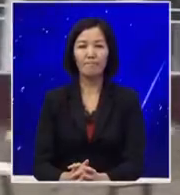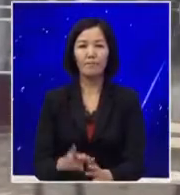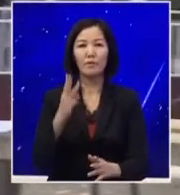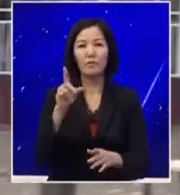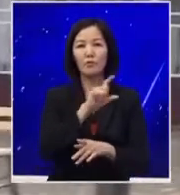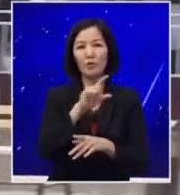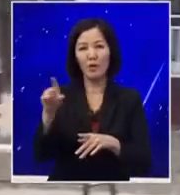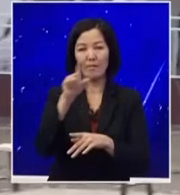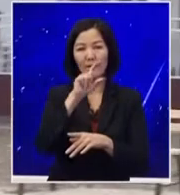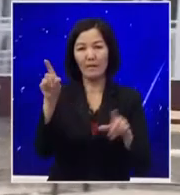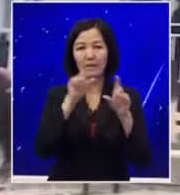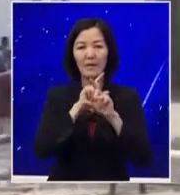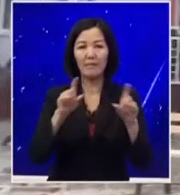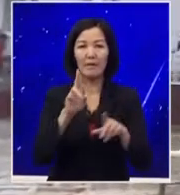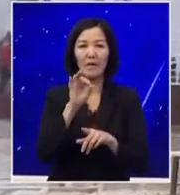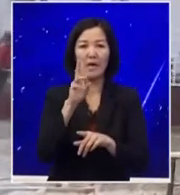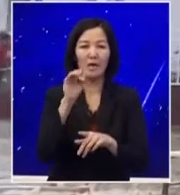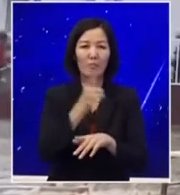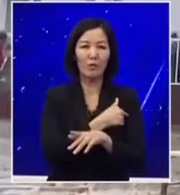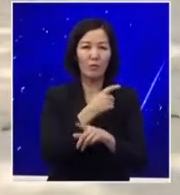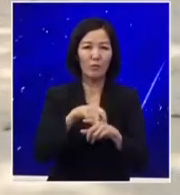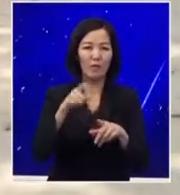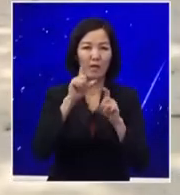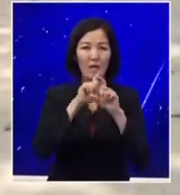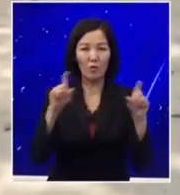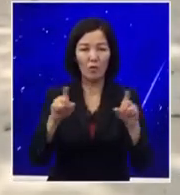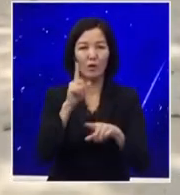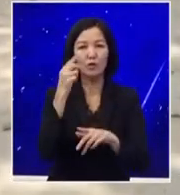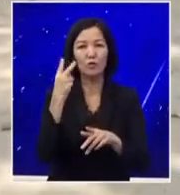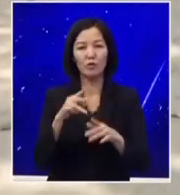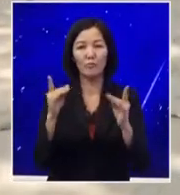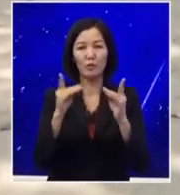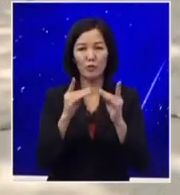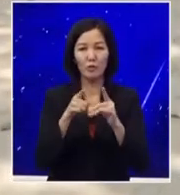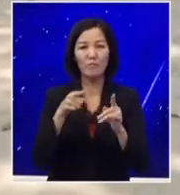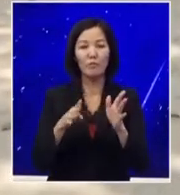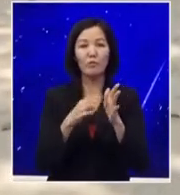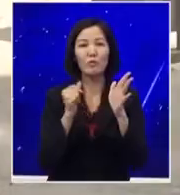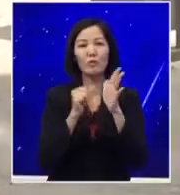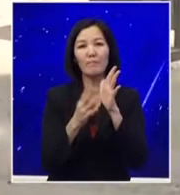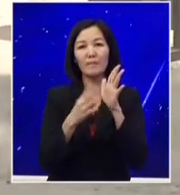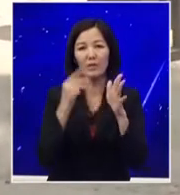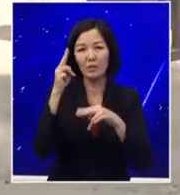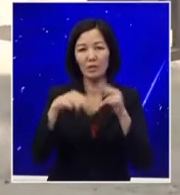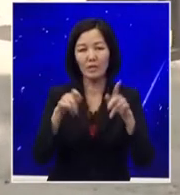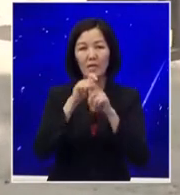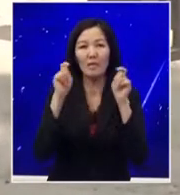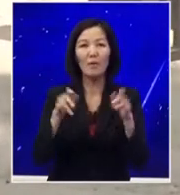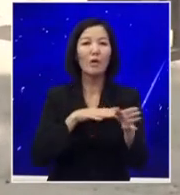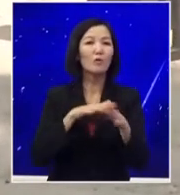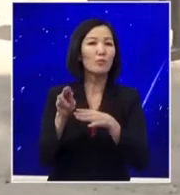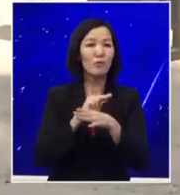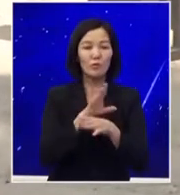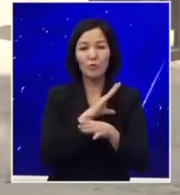Үш қабатты бұл ғимарат Қарабалық ауылындағы аудандық орталық аурухана 120 төсектік 1968 жылы салынған. Сонан бері күрделі